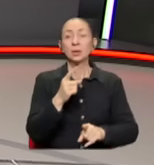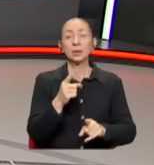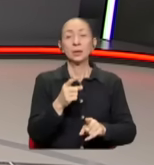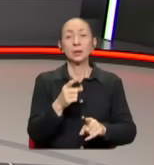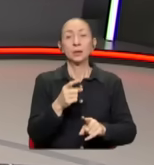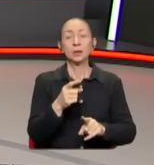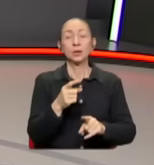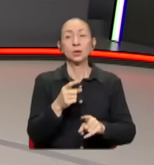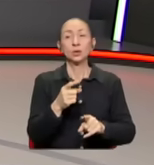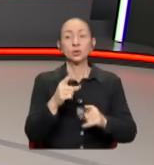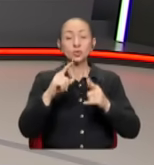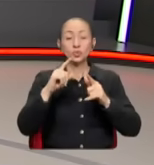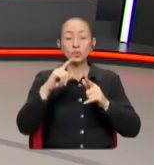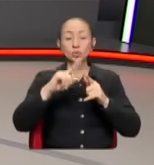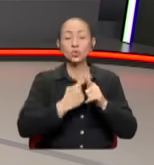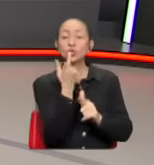buyruklar. Giulio